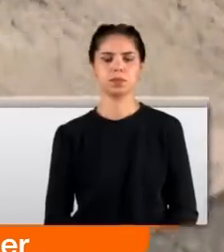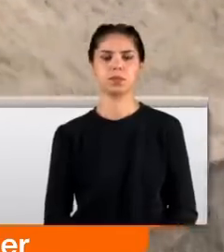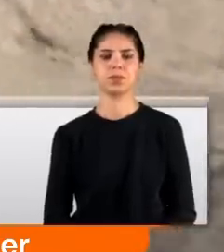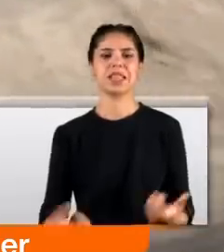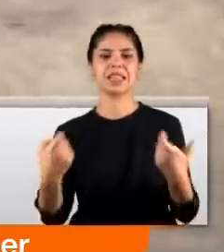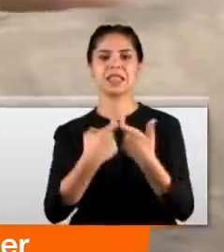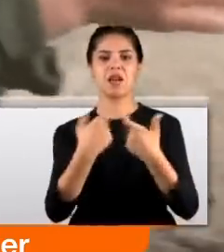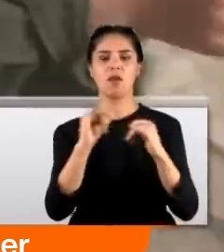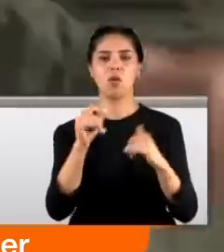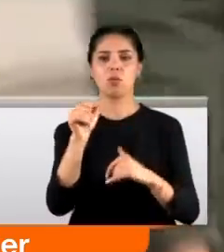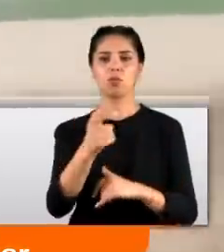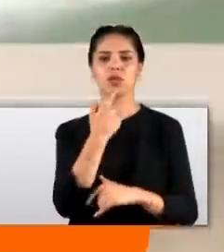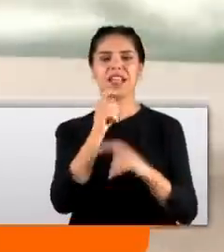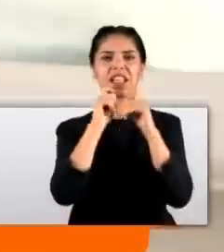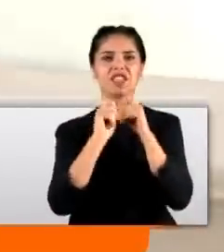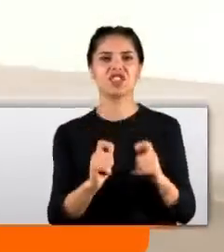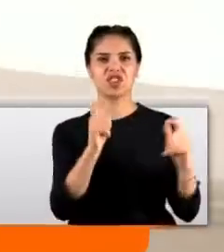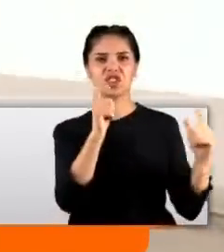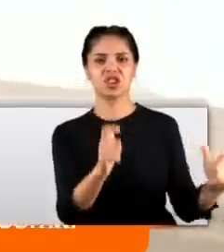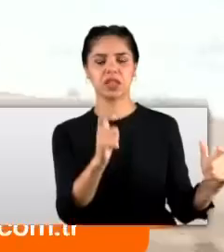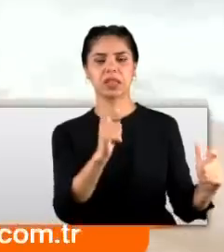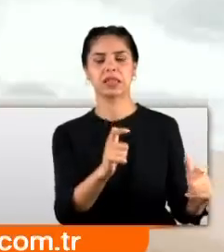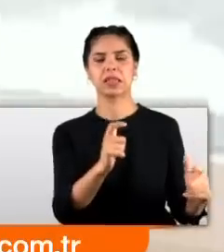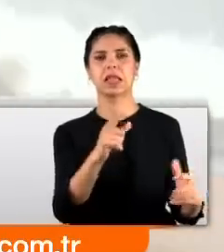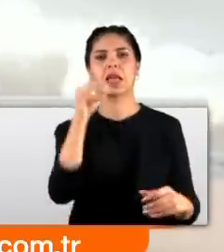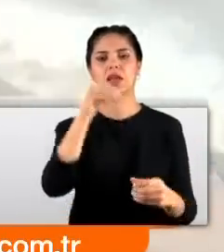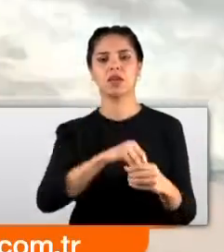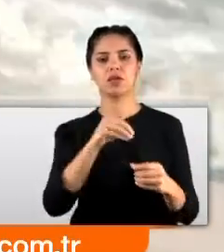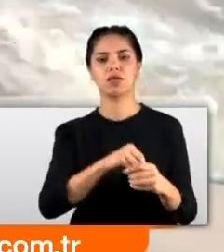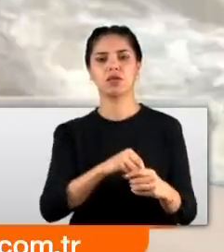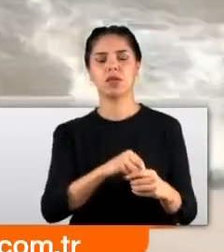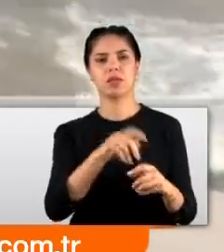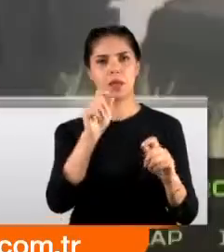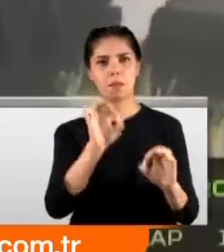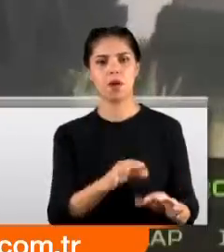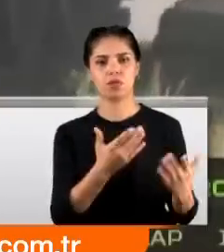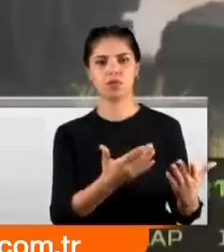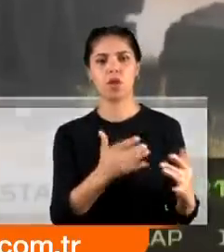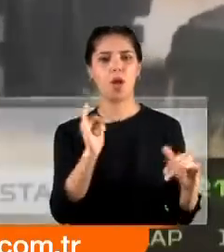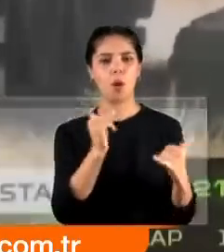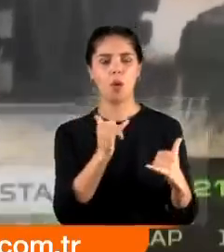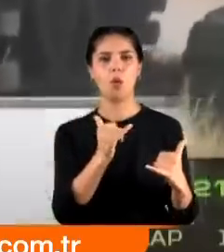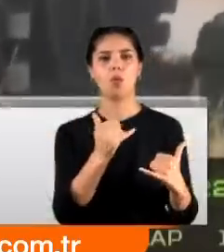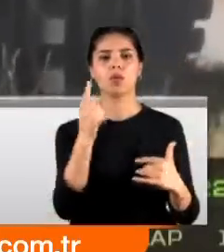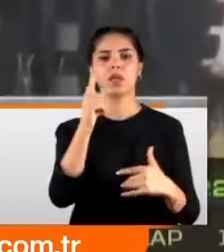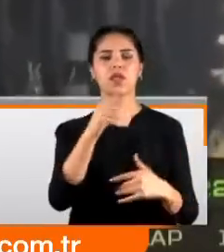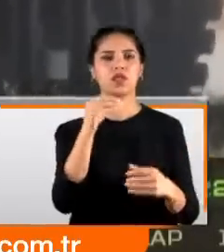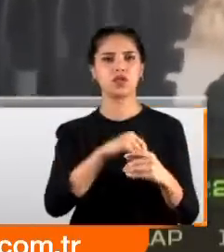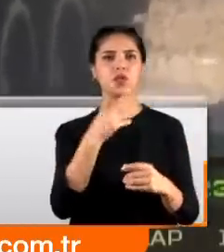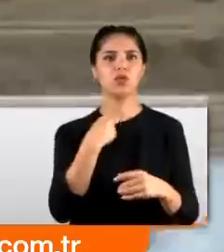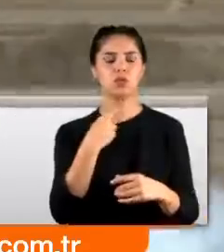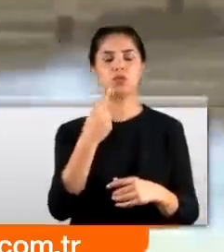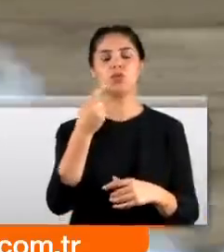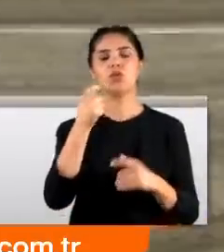Savaş oyunları bu yıl Çin'in kuzeybatısındaki Sincan Uygur Özerk bölgesinde başladı. Oyunlara aralarında Rusya, Çin